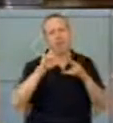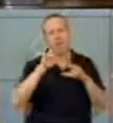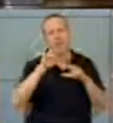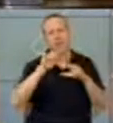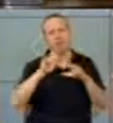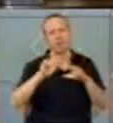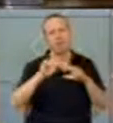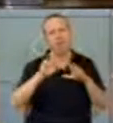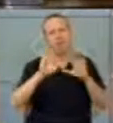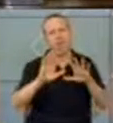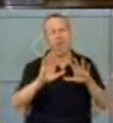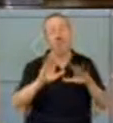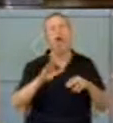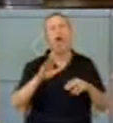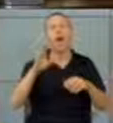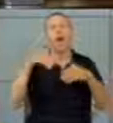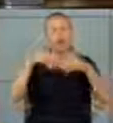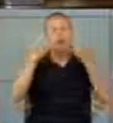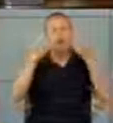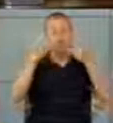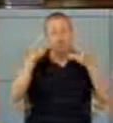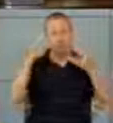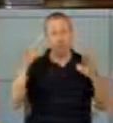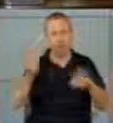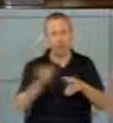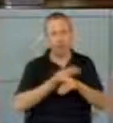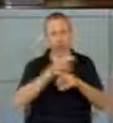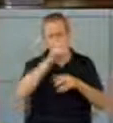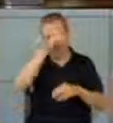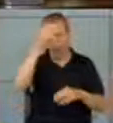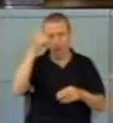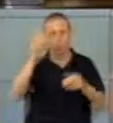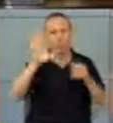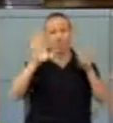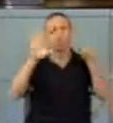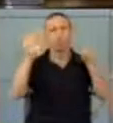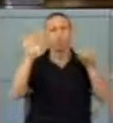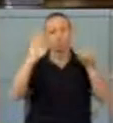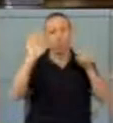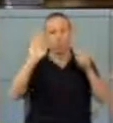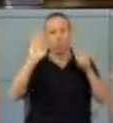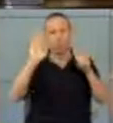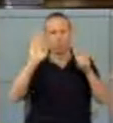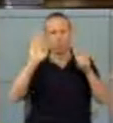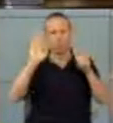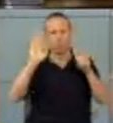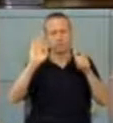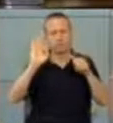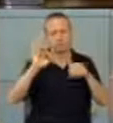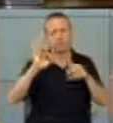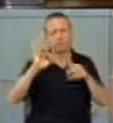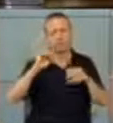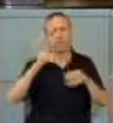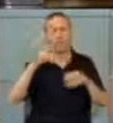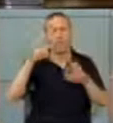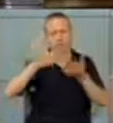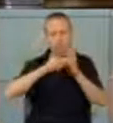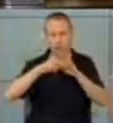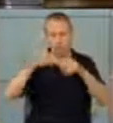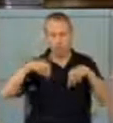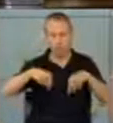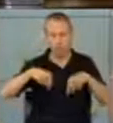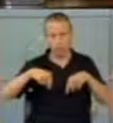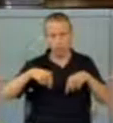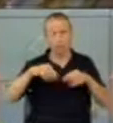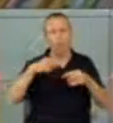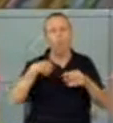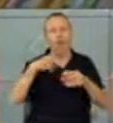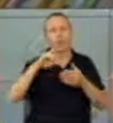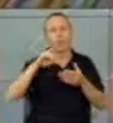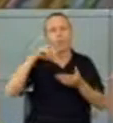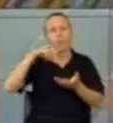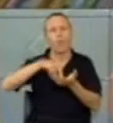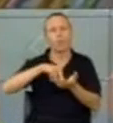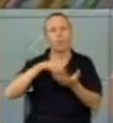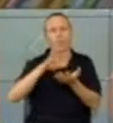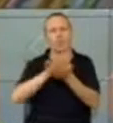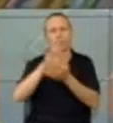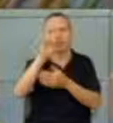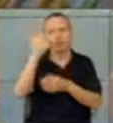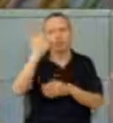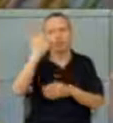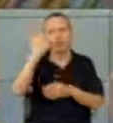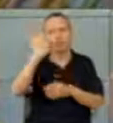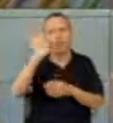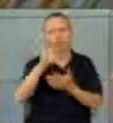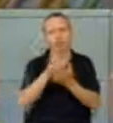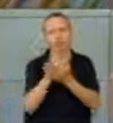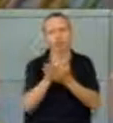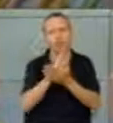נגיד בקיץ, יש לנו בערך 6% רייטינג. בתוכניות האלה אנחנו עומדים על כ-12% בממוצע. זאת אומרת, כי אנחנו במלחמה,